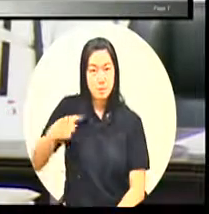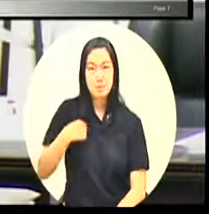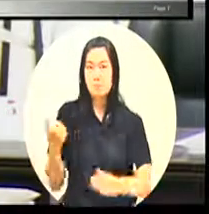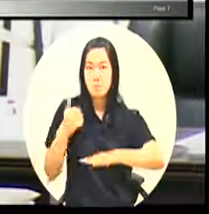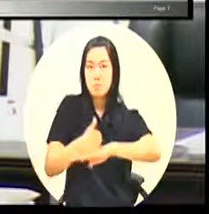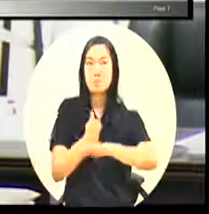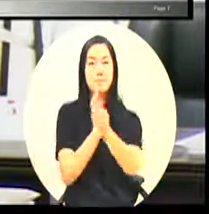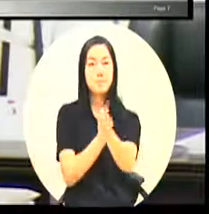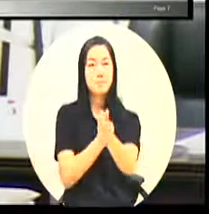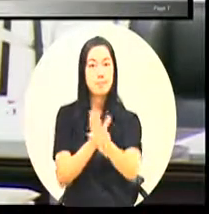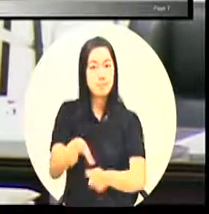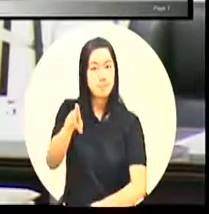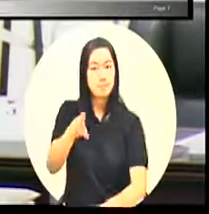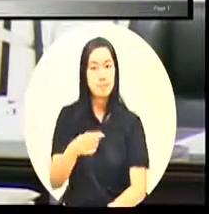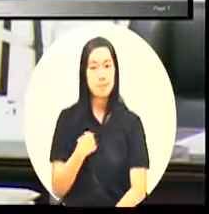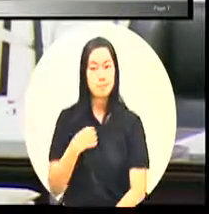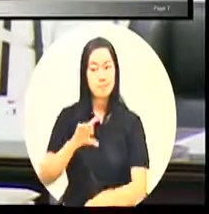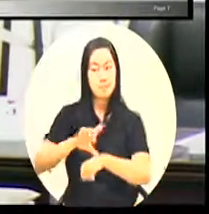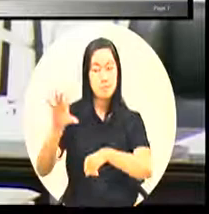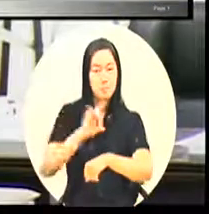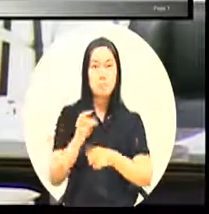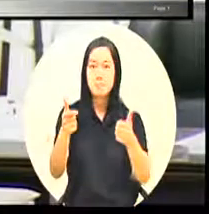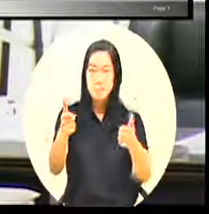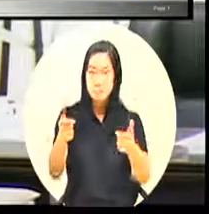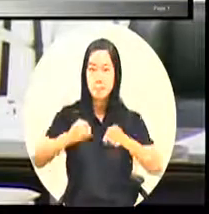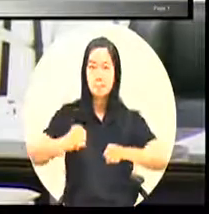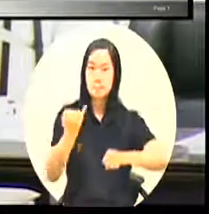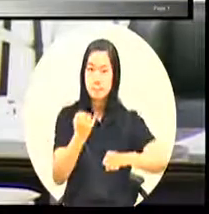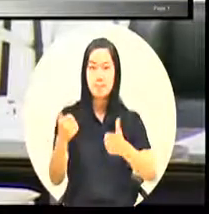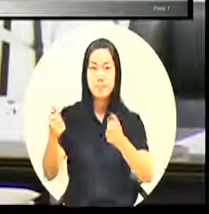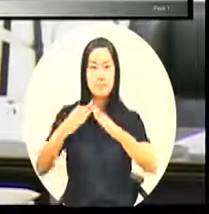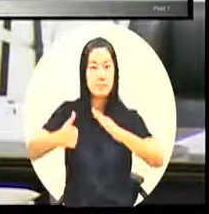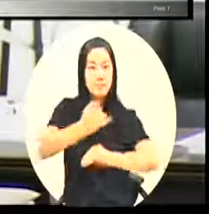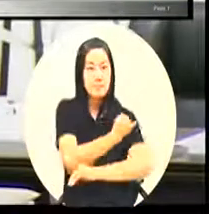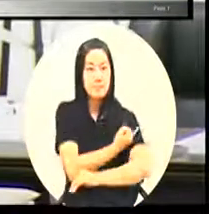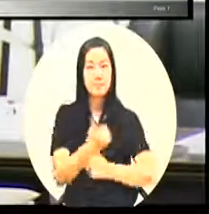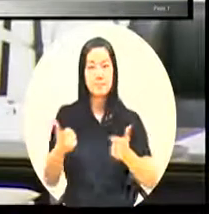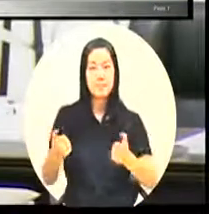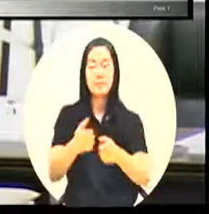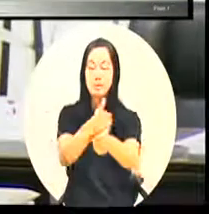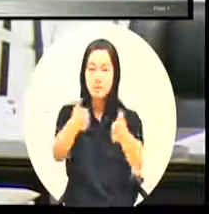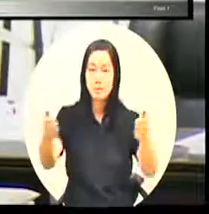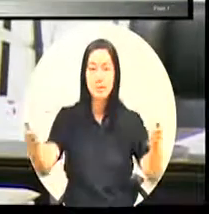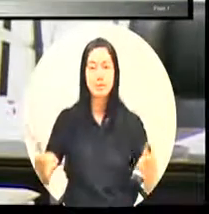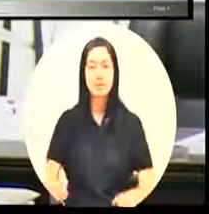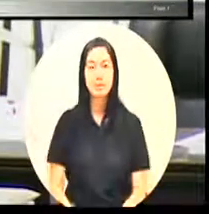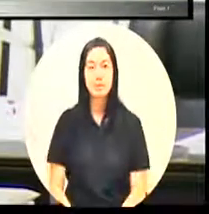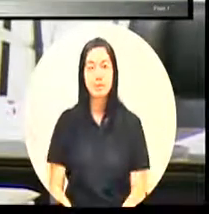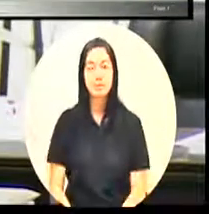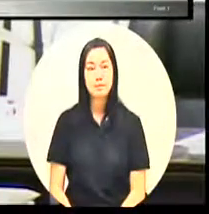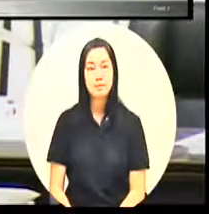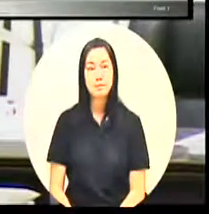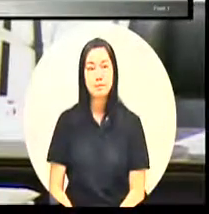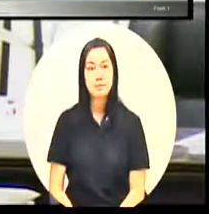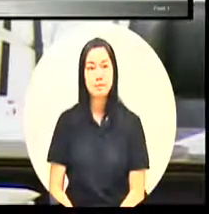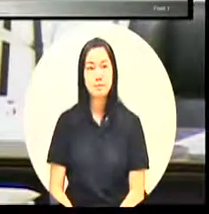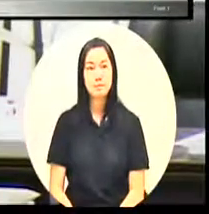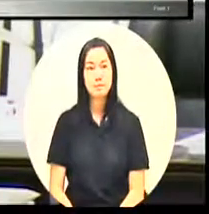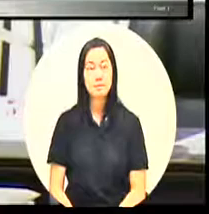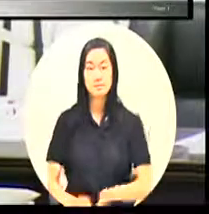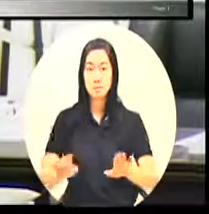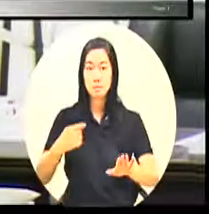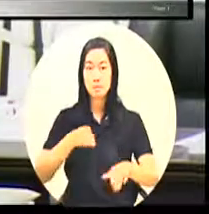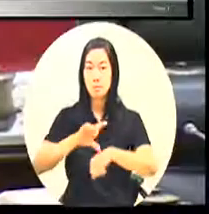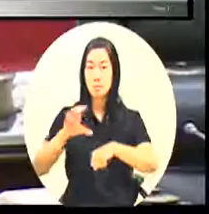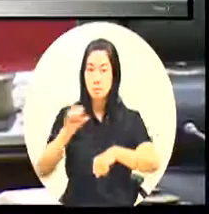会质询，借这个机会，谢谢议长，谢谢市长，谢谢大家哈，谢谢大家的关心。今日把握这个